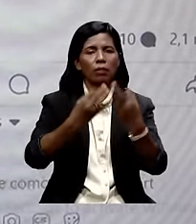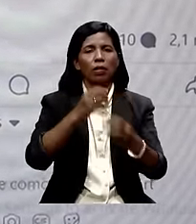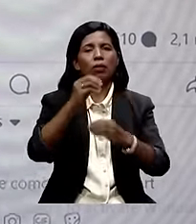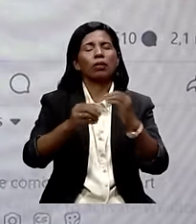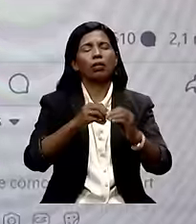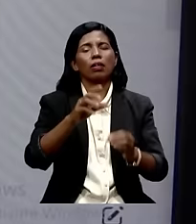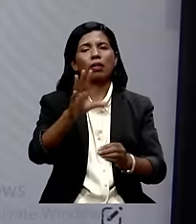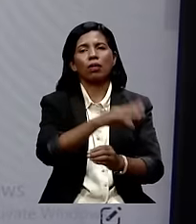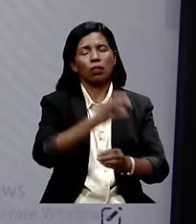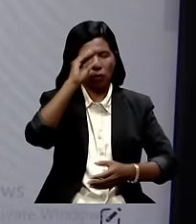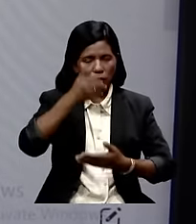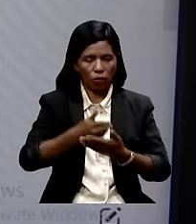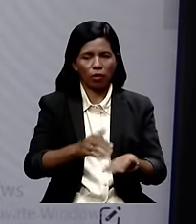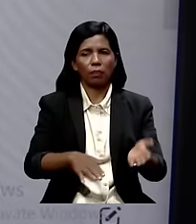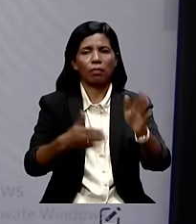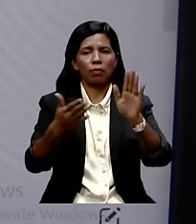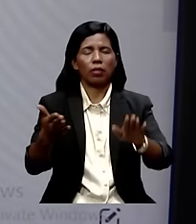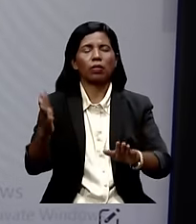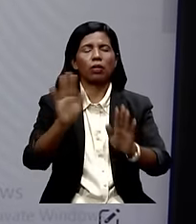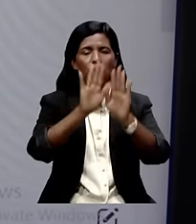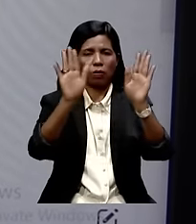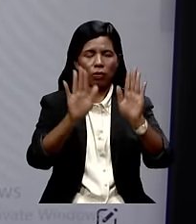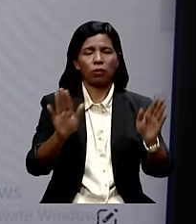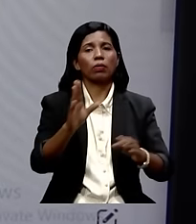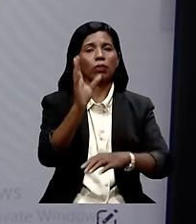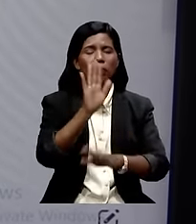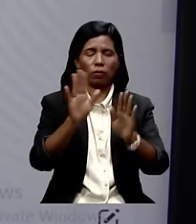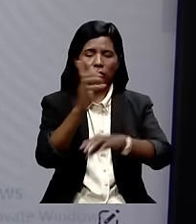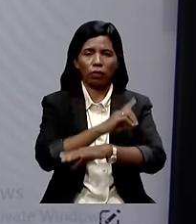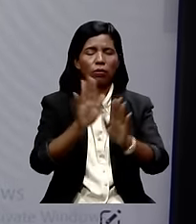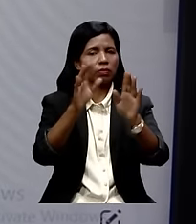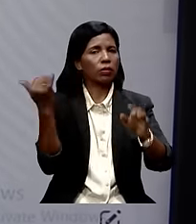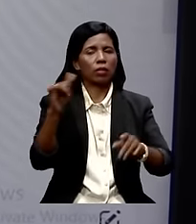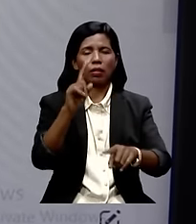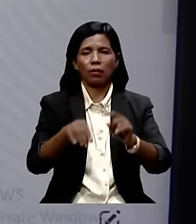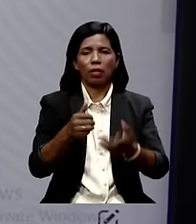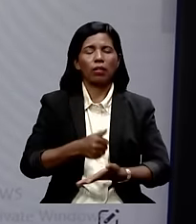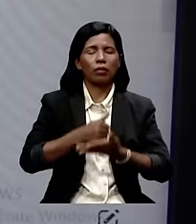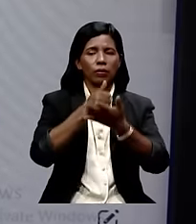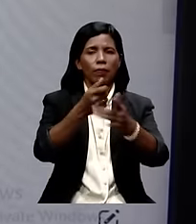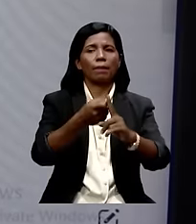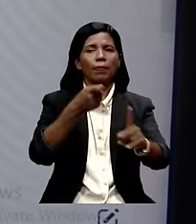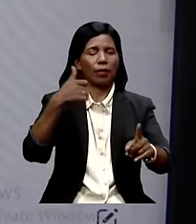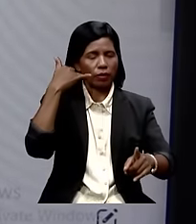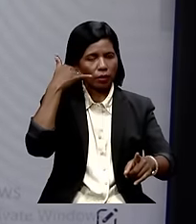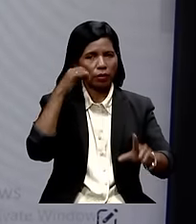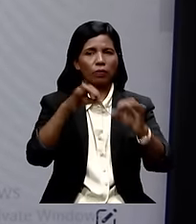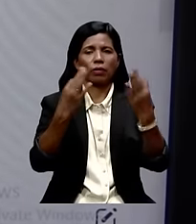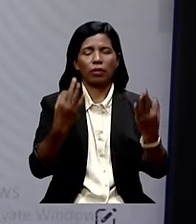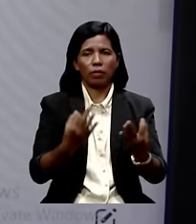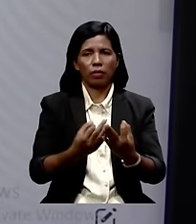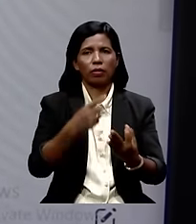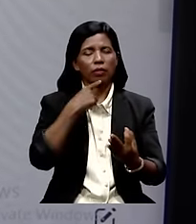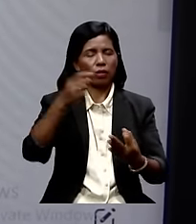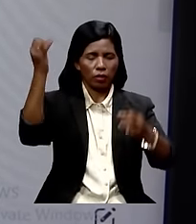mate bian honia oan hakotu is iha loron domingo, nune sirala bele atende. Mai beli husi telefone familia mate bian